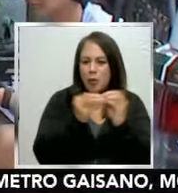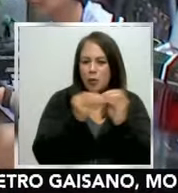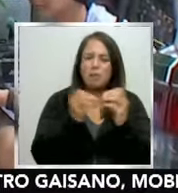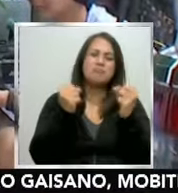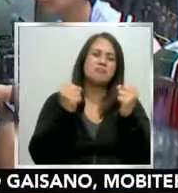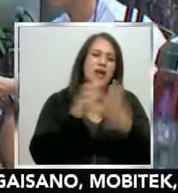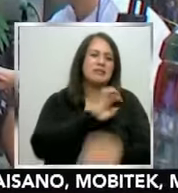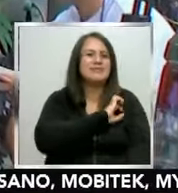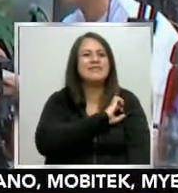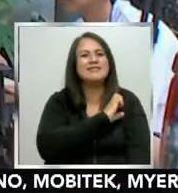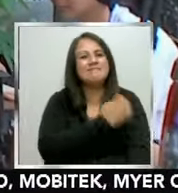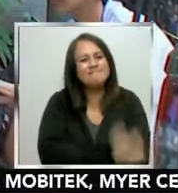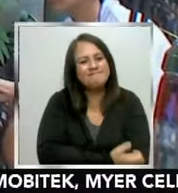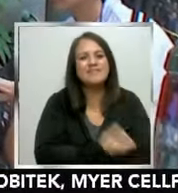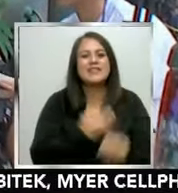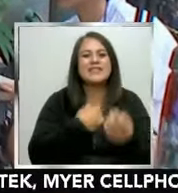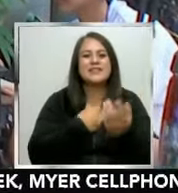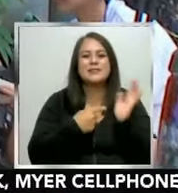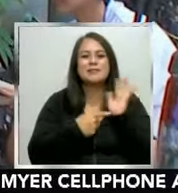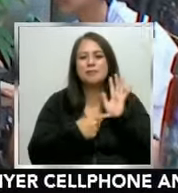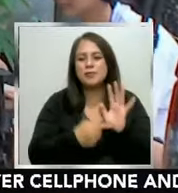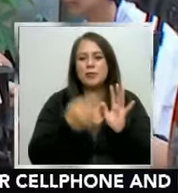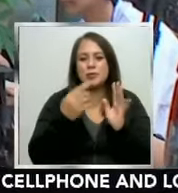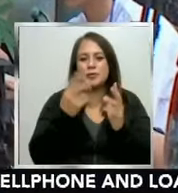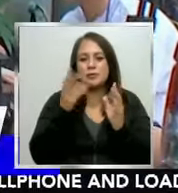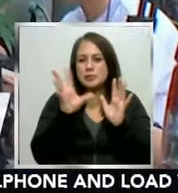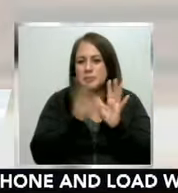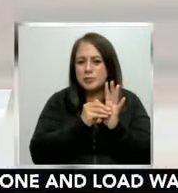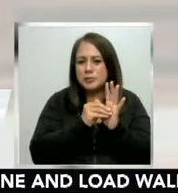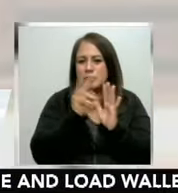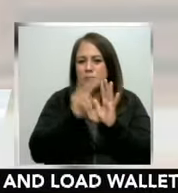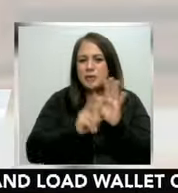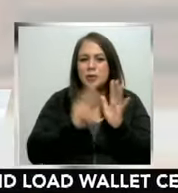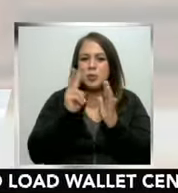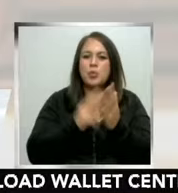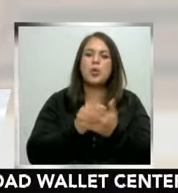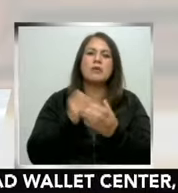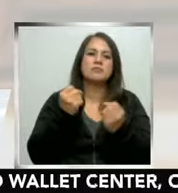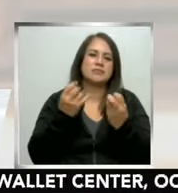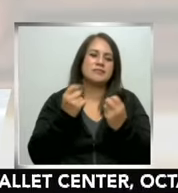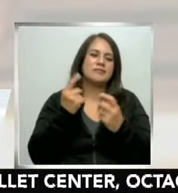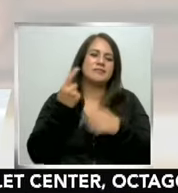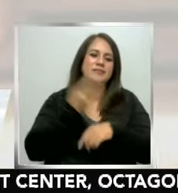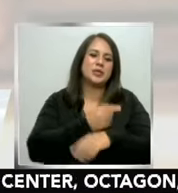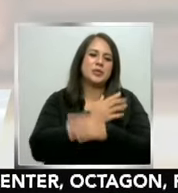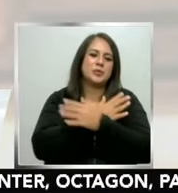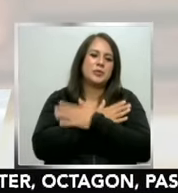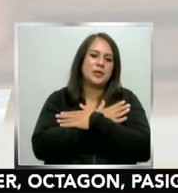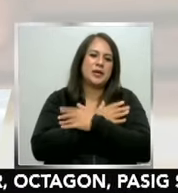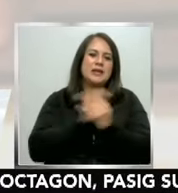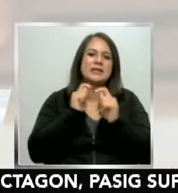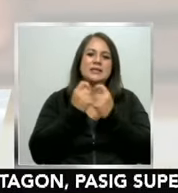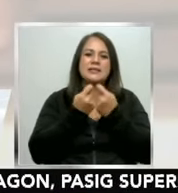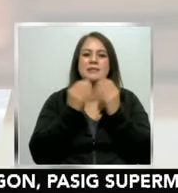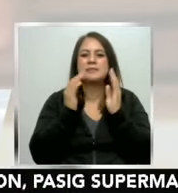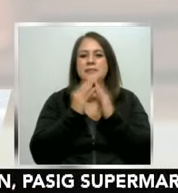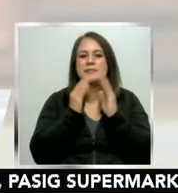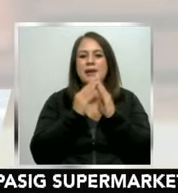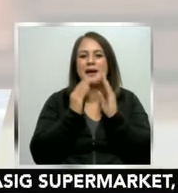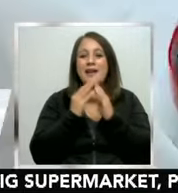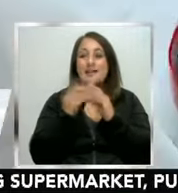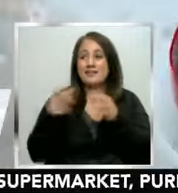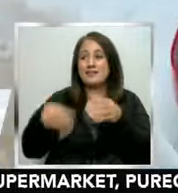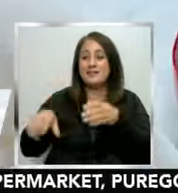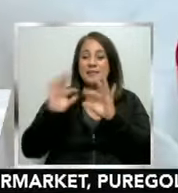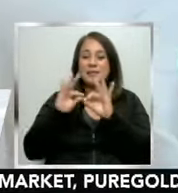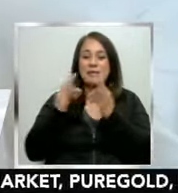Dong sa taping dahil ilang araw daw siyang nakapagpahinga. Team bahay kasi silang buong pamilya noong Holy